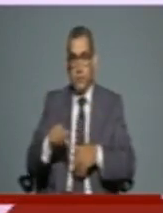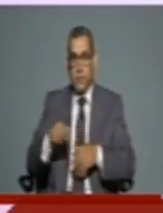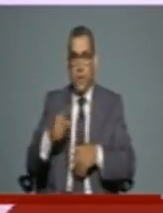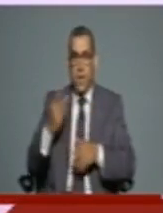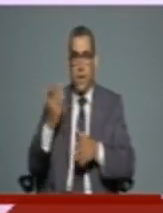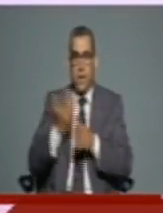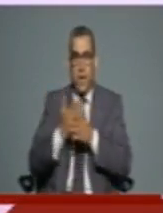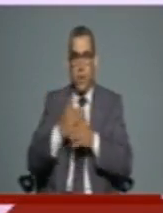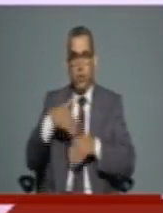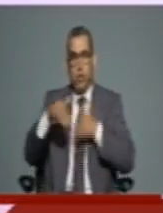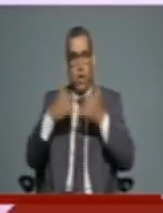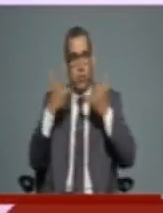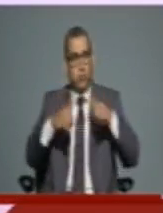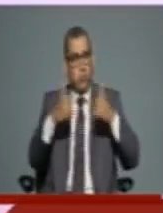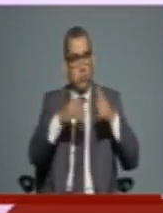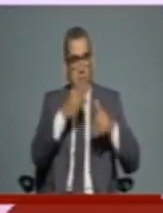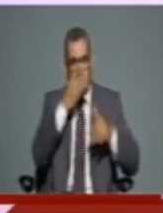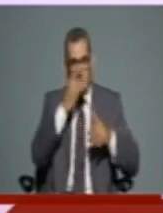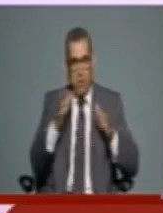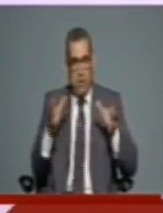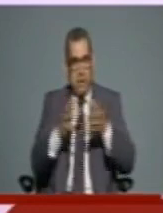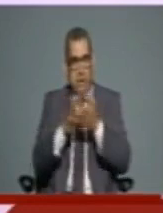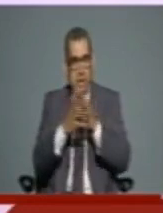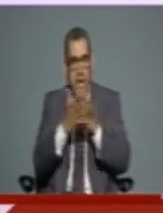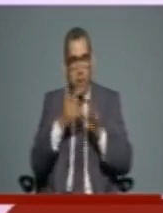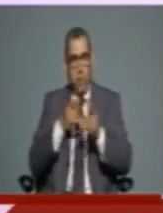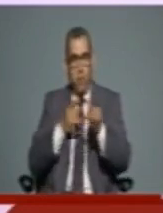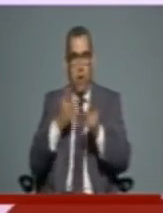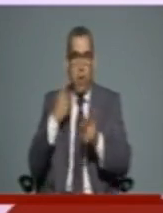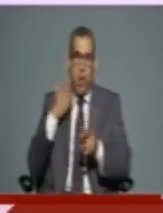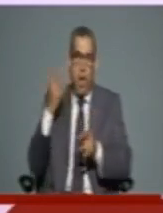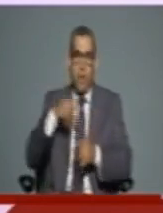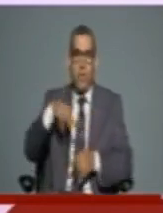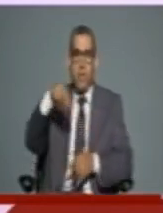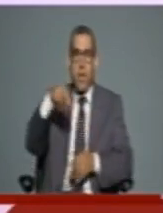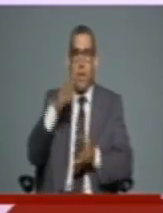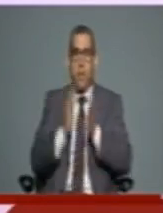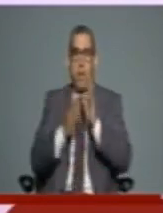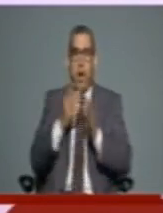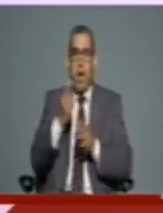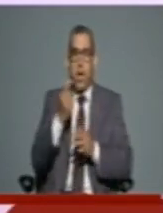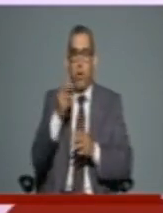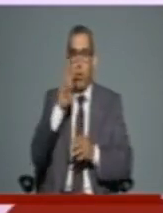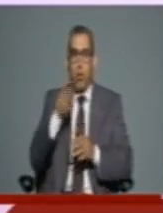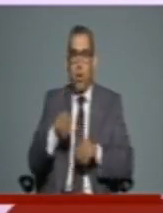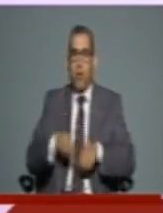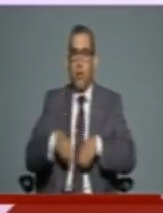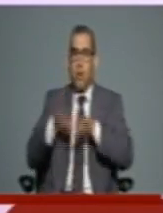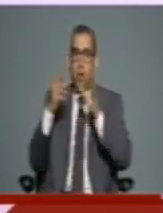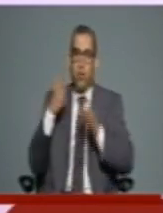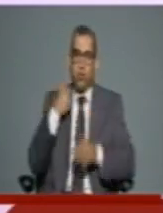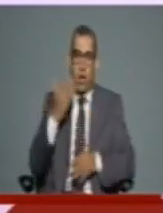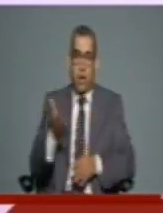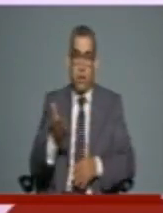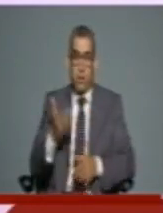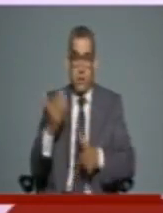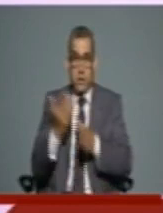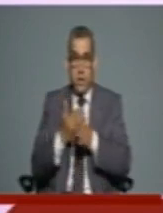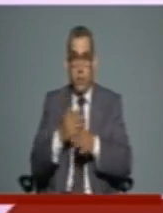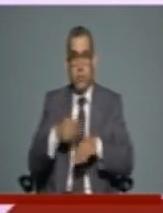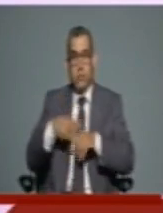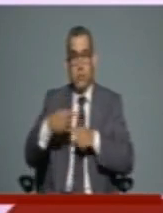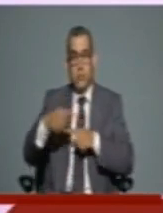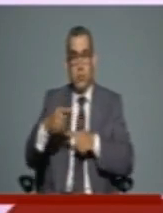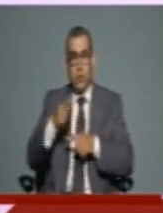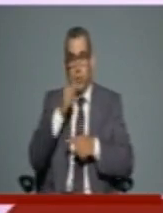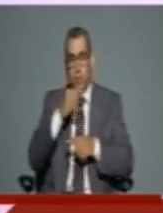الطرق كانت تمثل أكثر من 8 مليار دولار. وبالتالي وهدي مثال